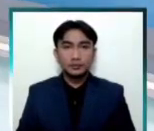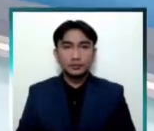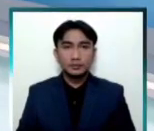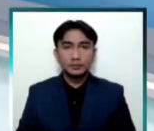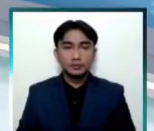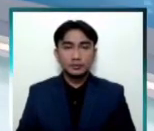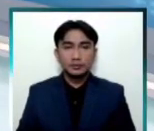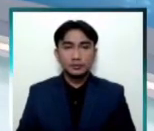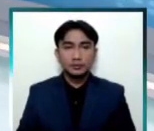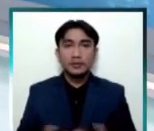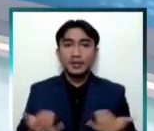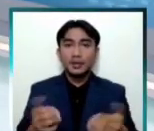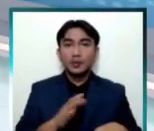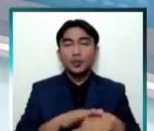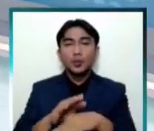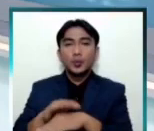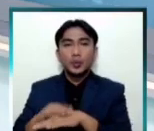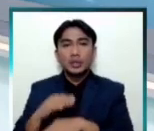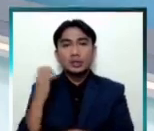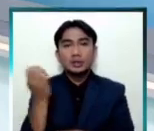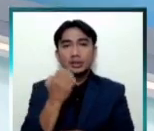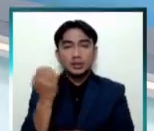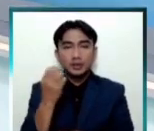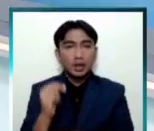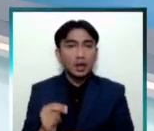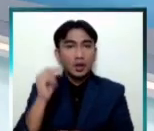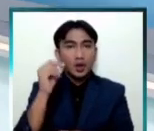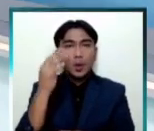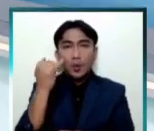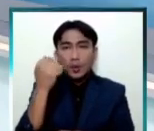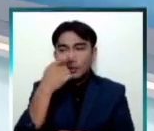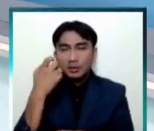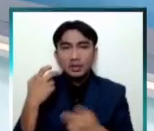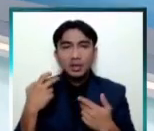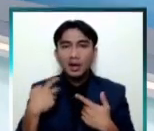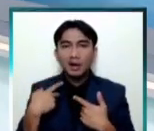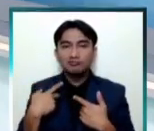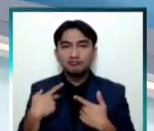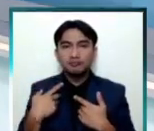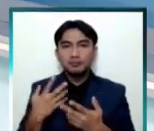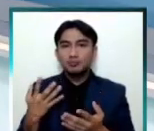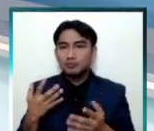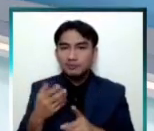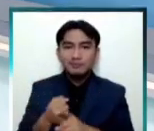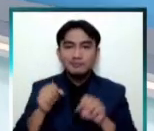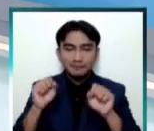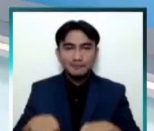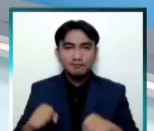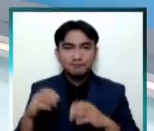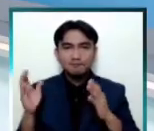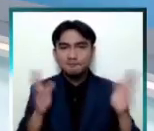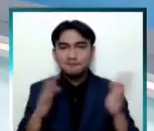Naka-red alert na ang ilang lalawigan sa norte dahil sa banta ng Super Typhoon Henry. May report si Ivy Hernando ng GMA Regional